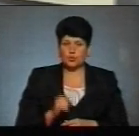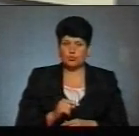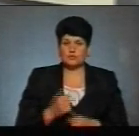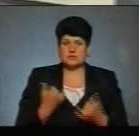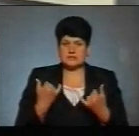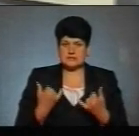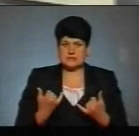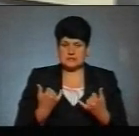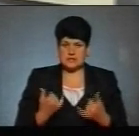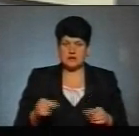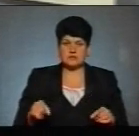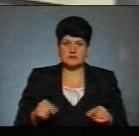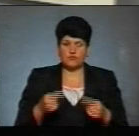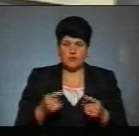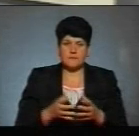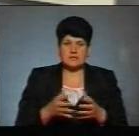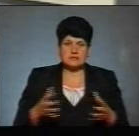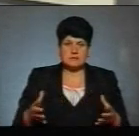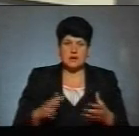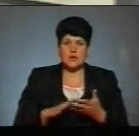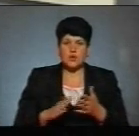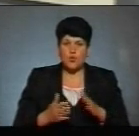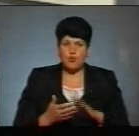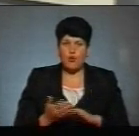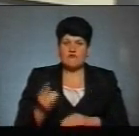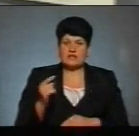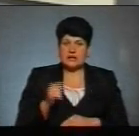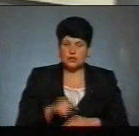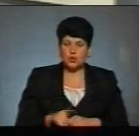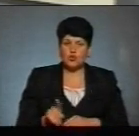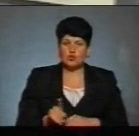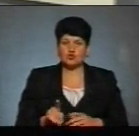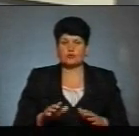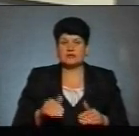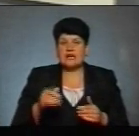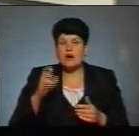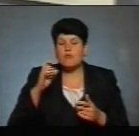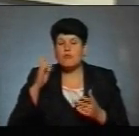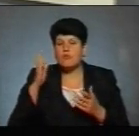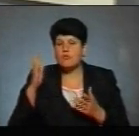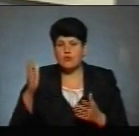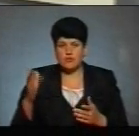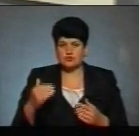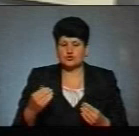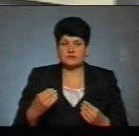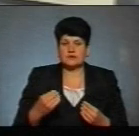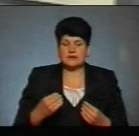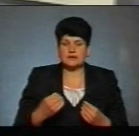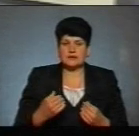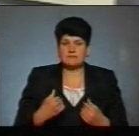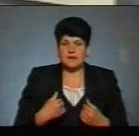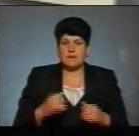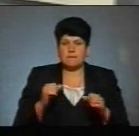Тому ми зараз створюємо максимальні умови для того, щоб, звичайно, що дав би Бог, щоб вони не були нам, максимально ми їх не